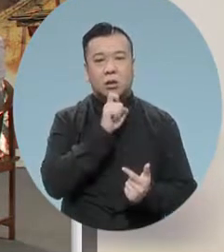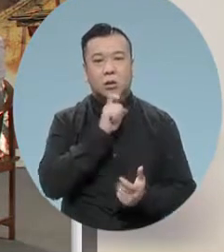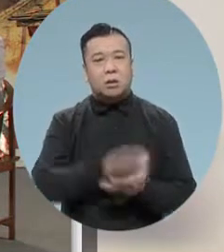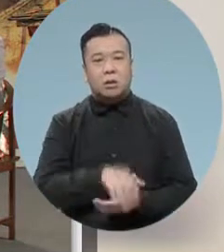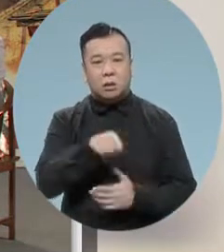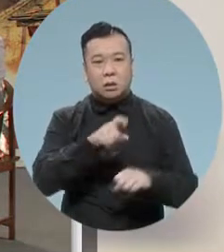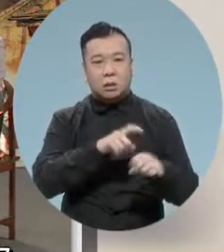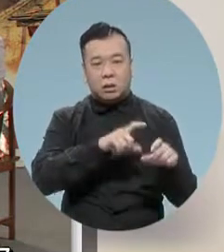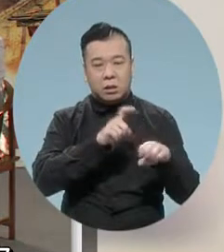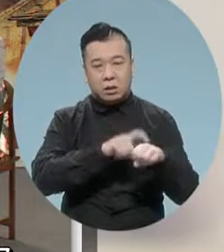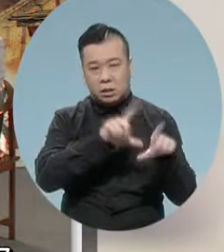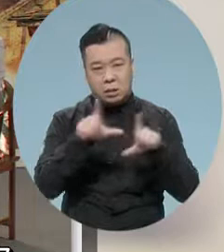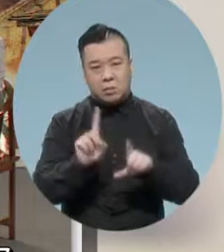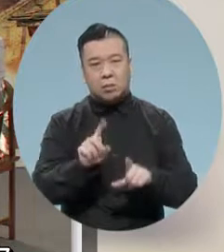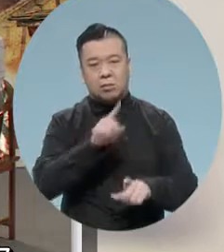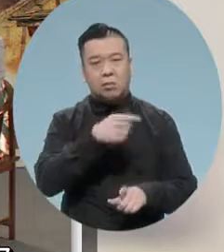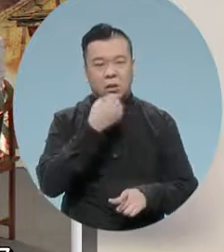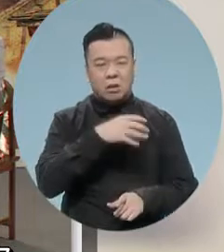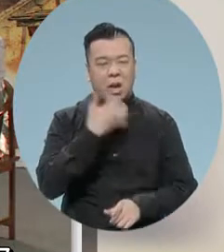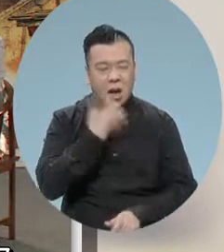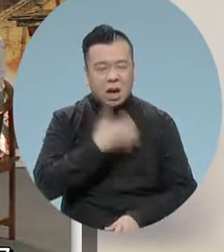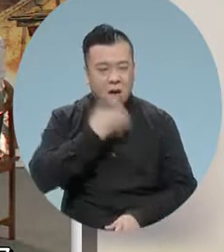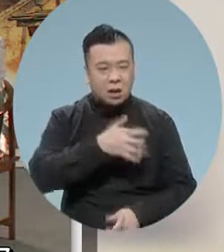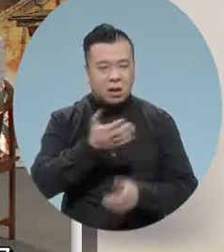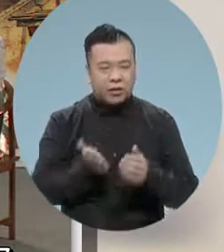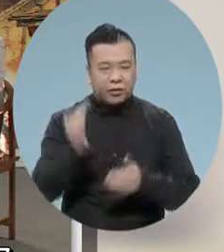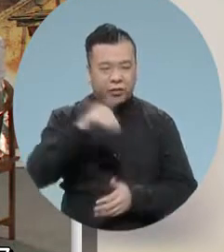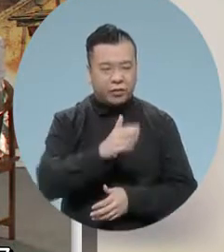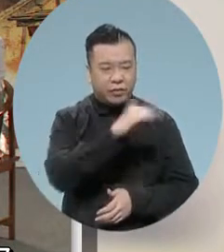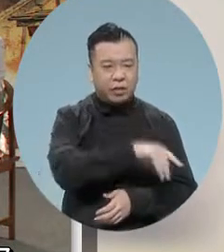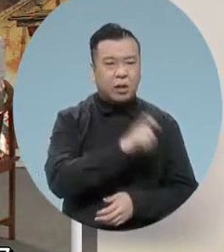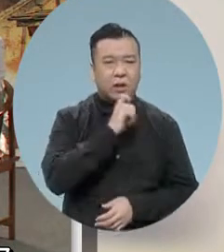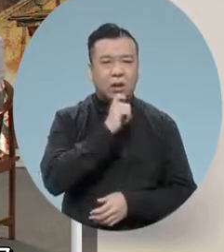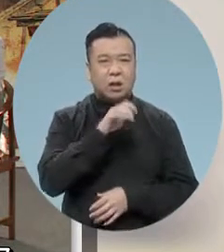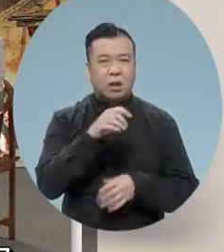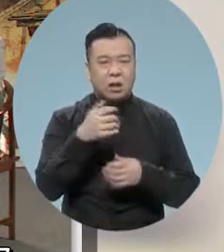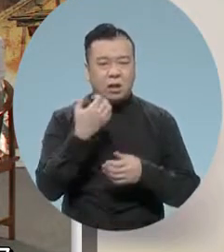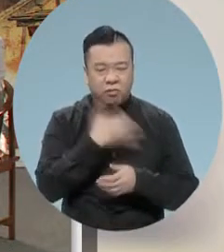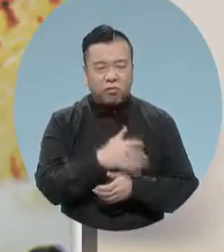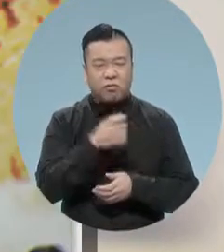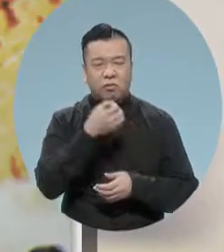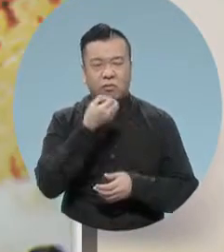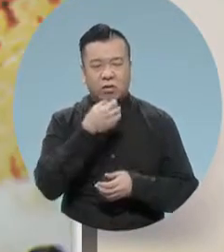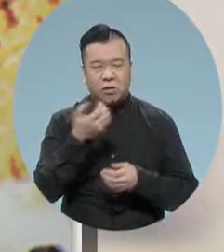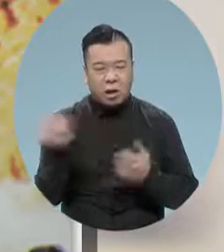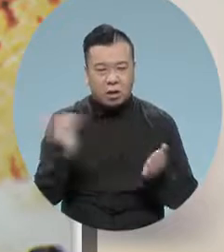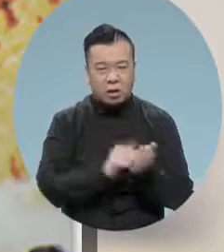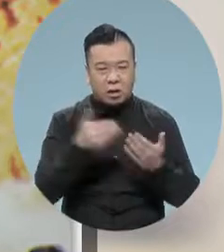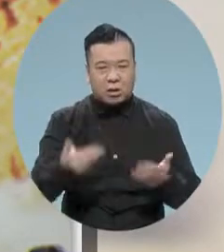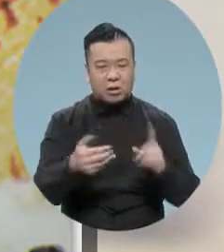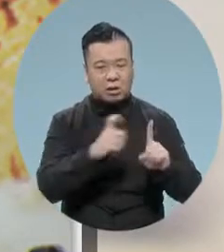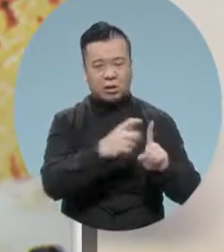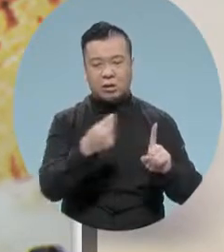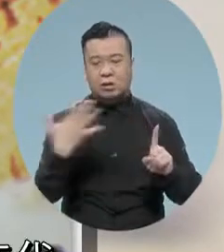在這個時間裏面是節節騰騰、起起落落、爬坡過坎，直到70年